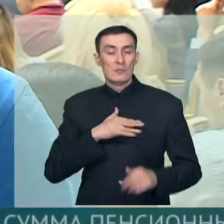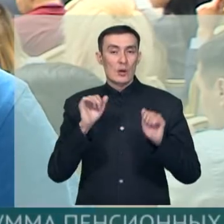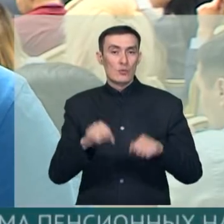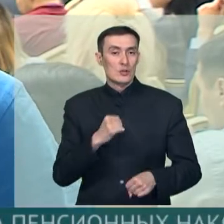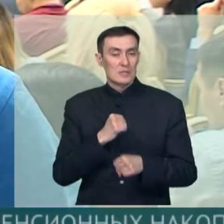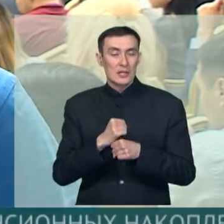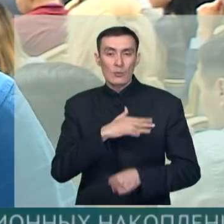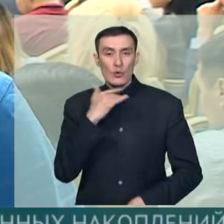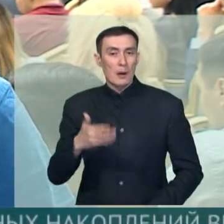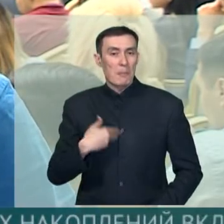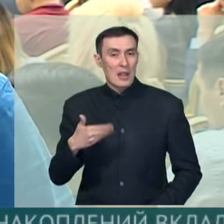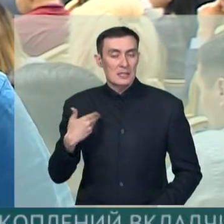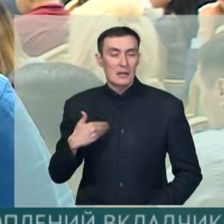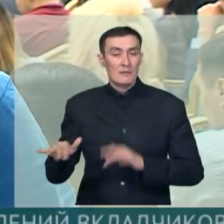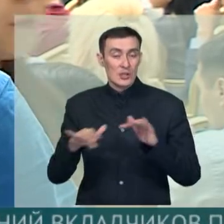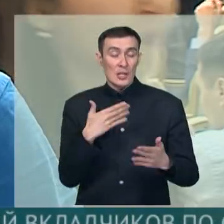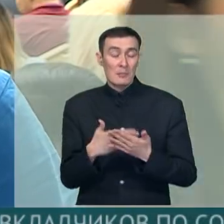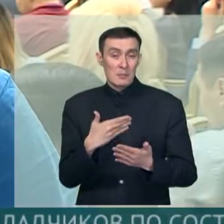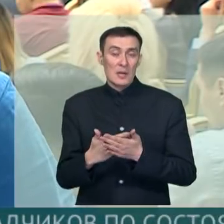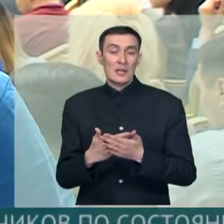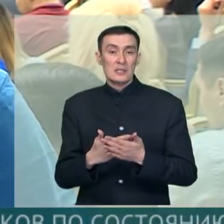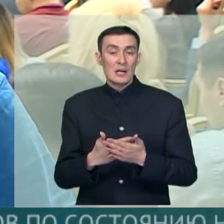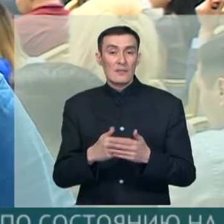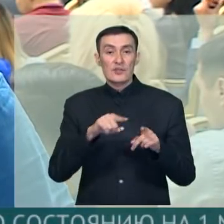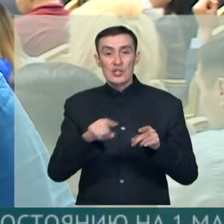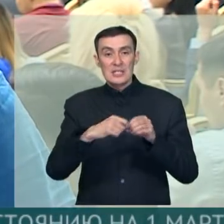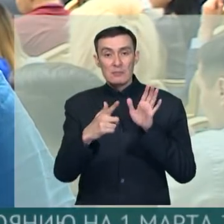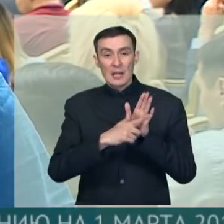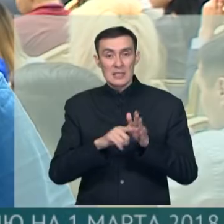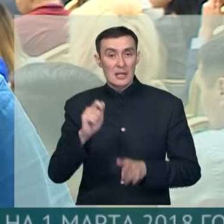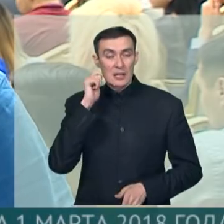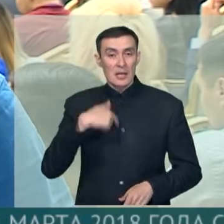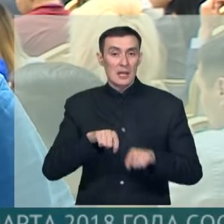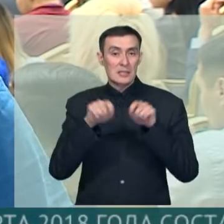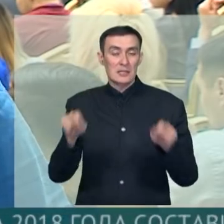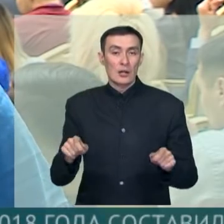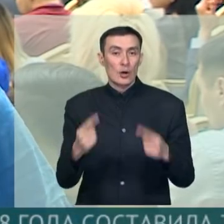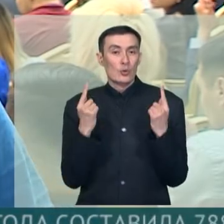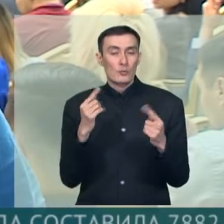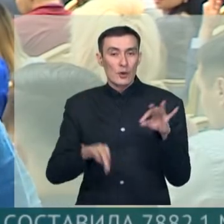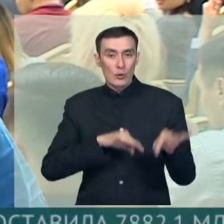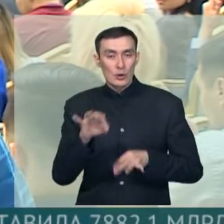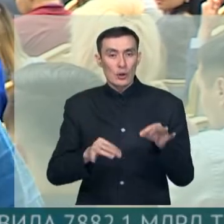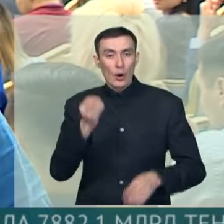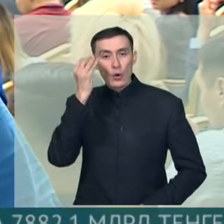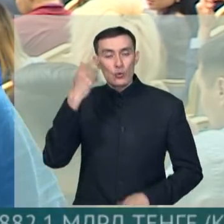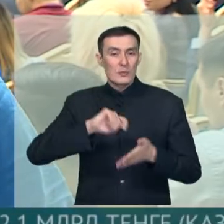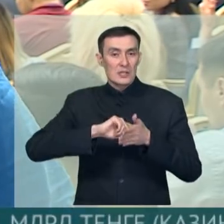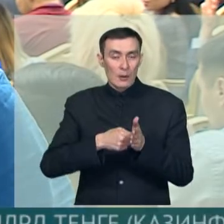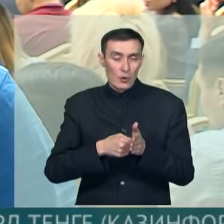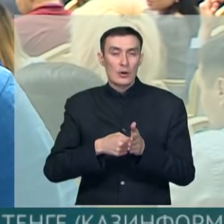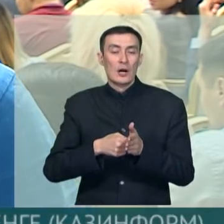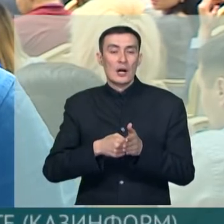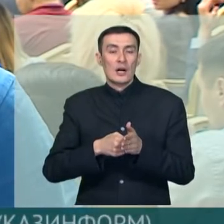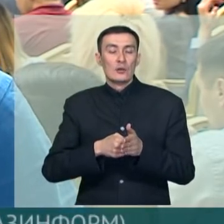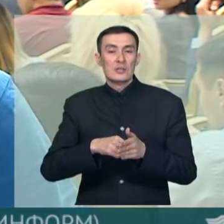множество полезных вещей для Казахстана. Например, за свои 17 лет я создал несколько крутых проектов. Это «Умный замок», приложение «ЖРС»,